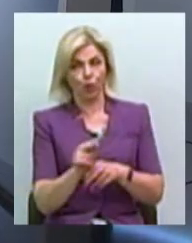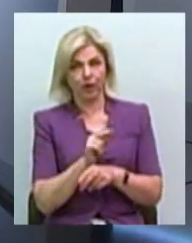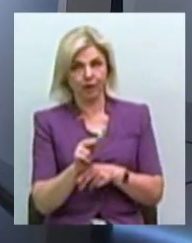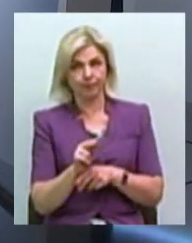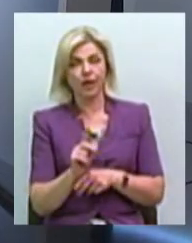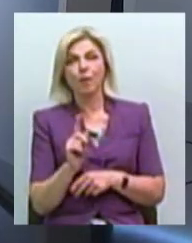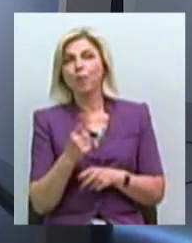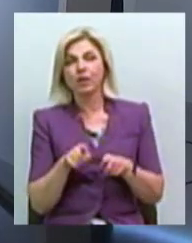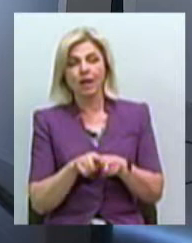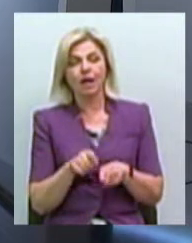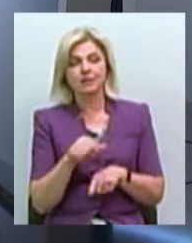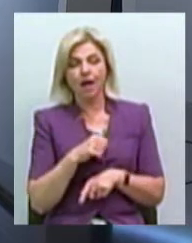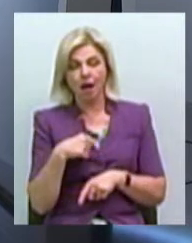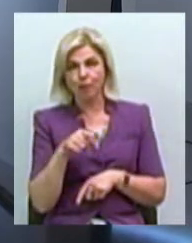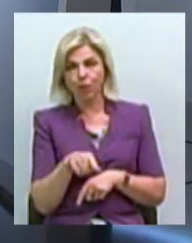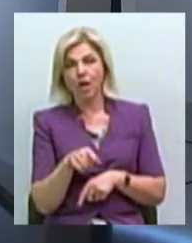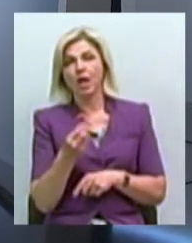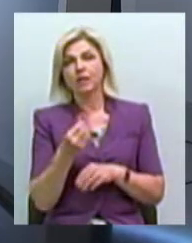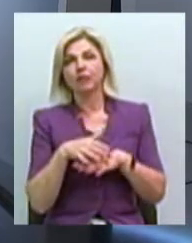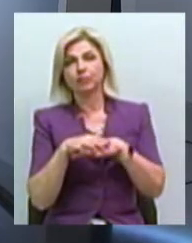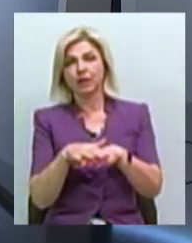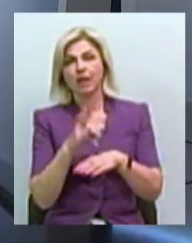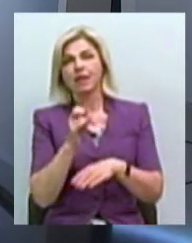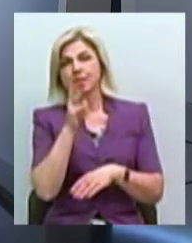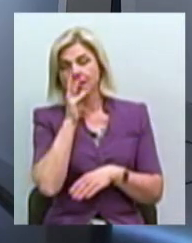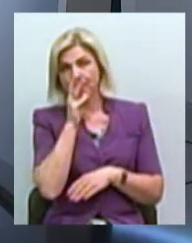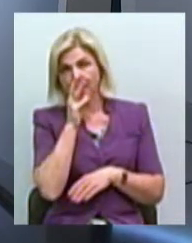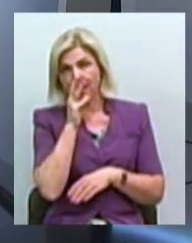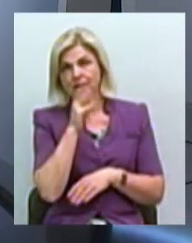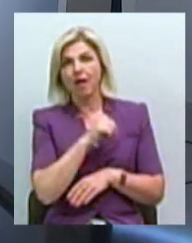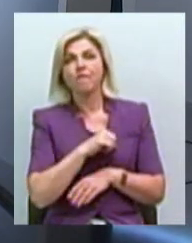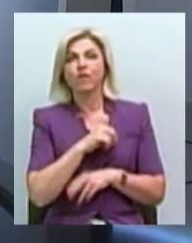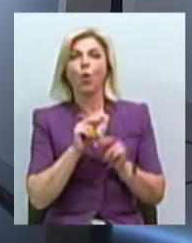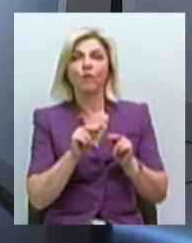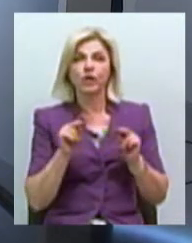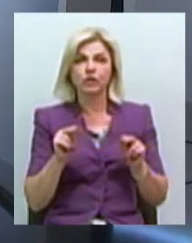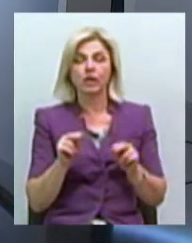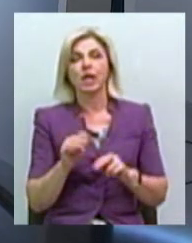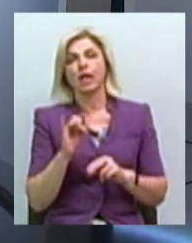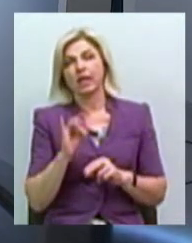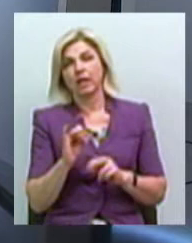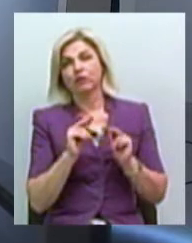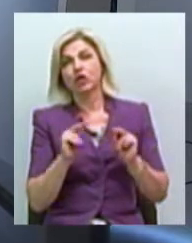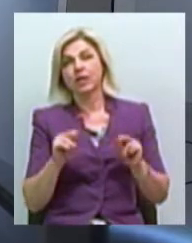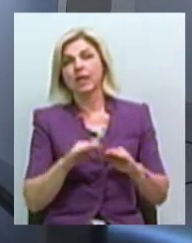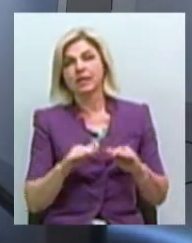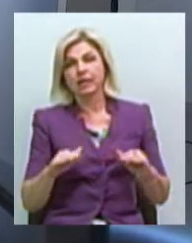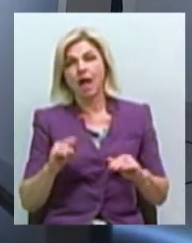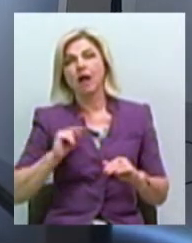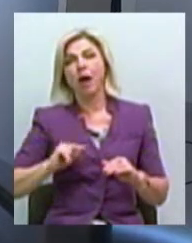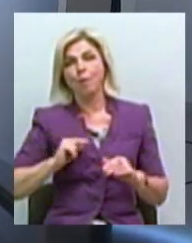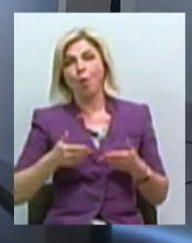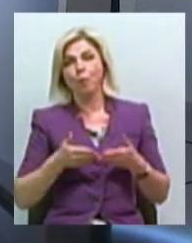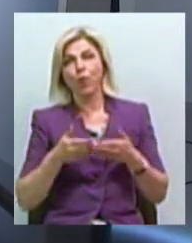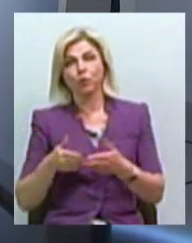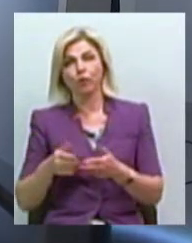само ці гроші йдуть і на зарплатні вихователів, вчителів, дітей, робітників порту, які